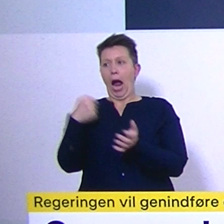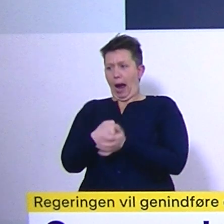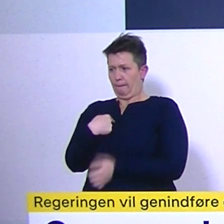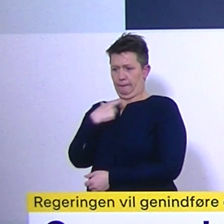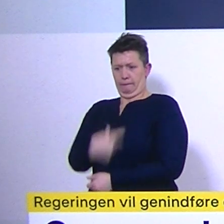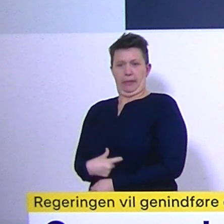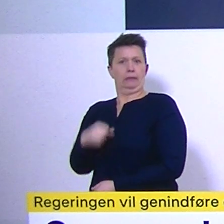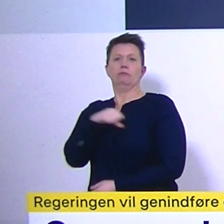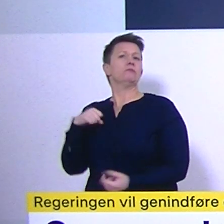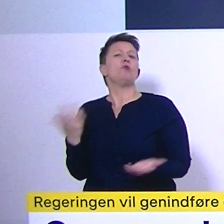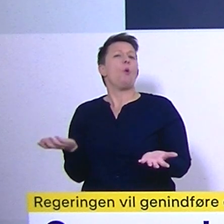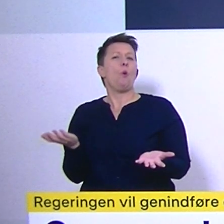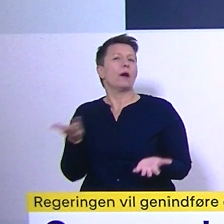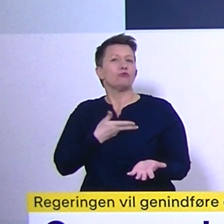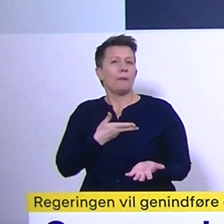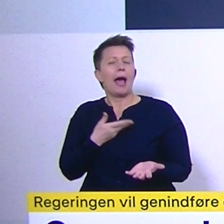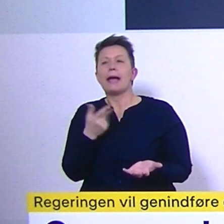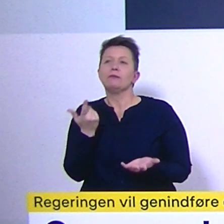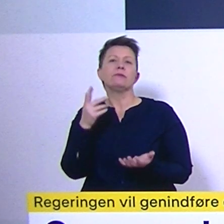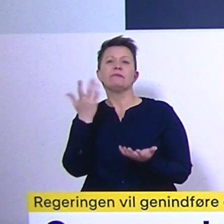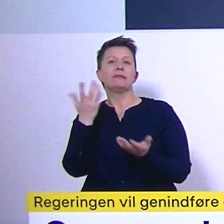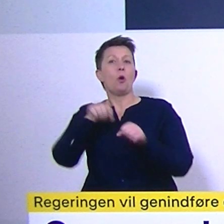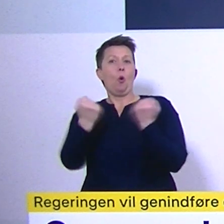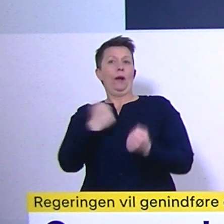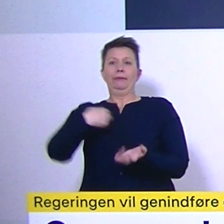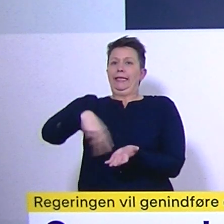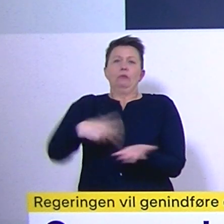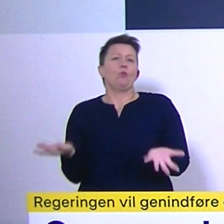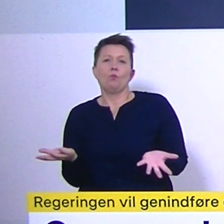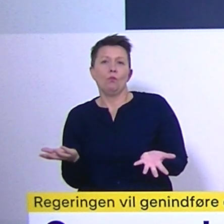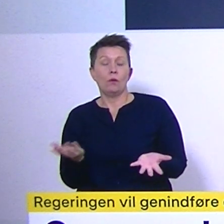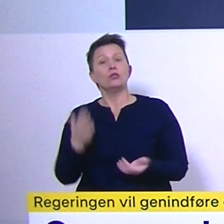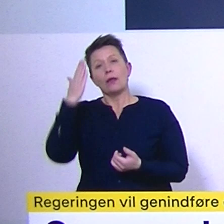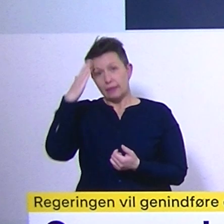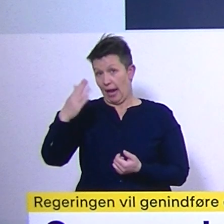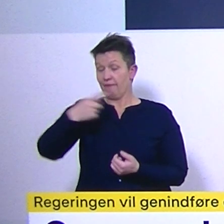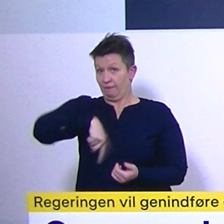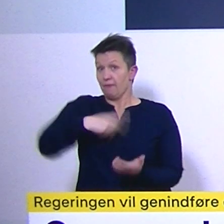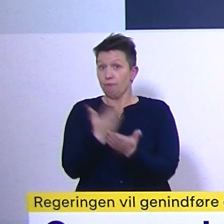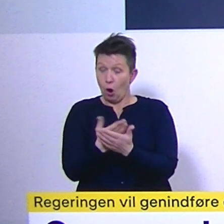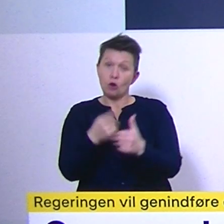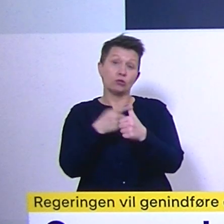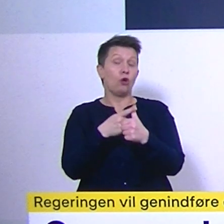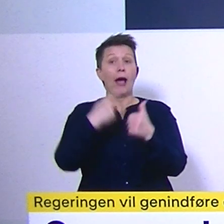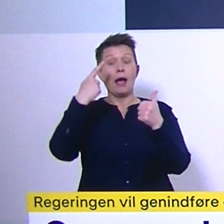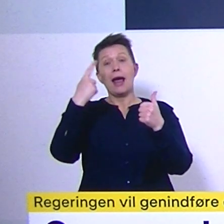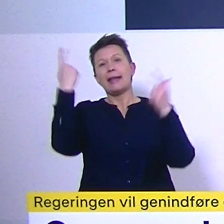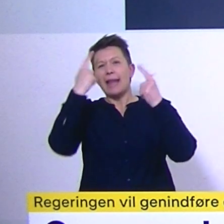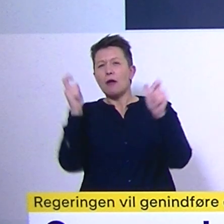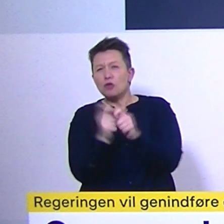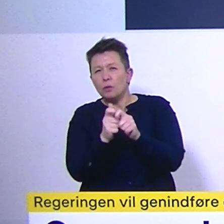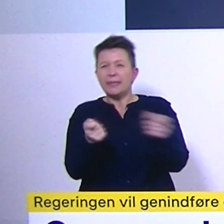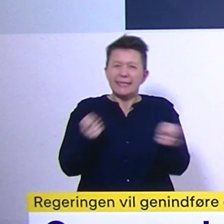er, at coronapasset bliver et krav følgende steder. På natklubber og diskoteker og i partybusser. Og så på indendørs